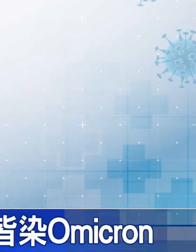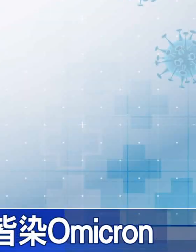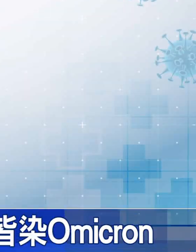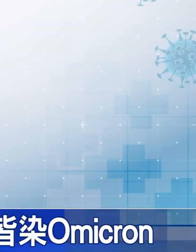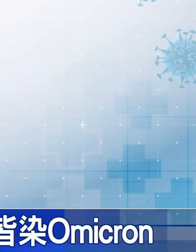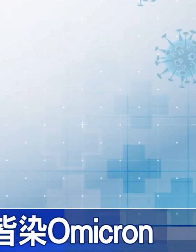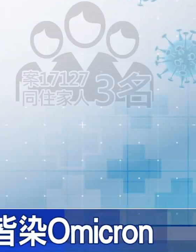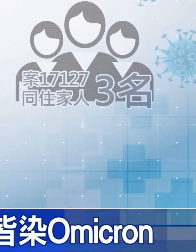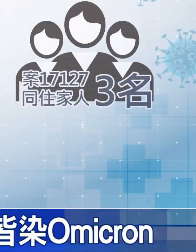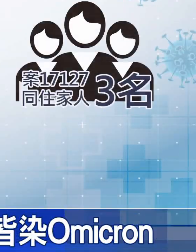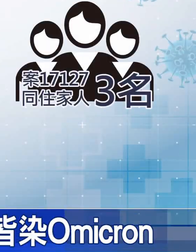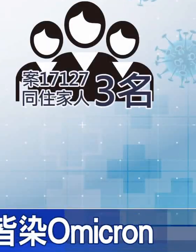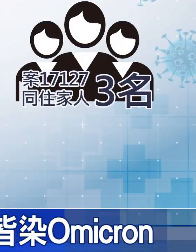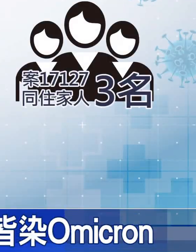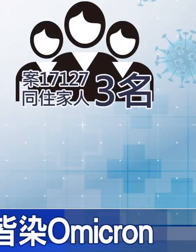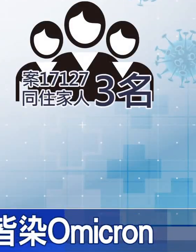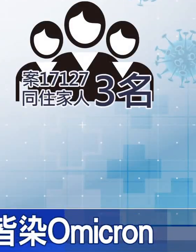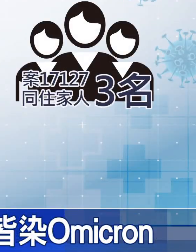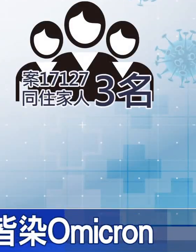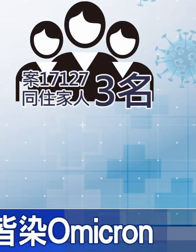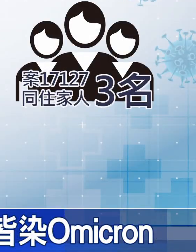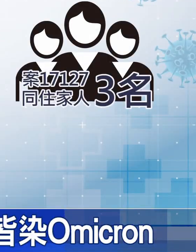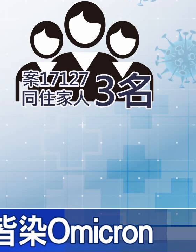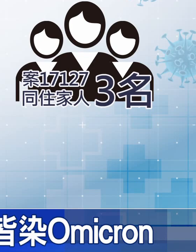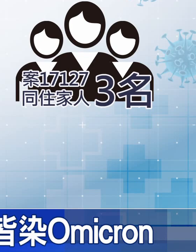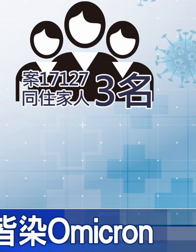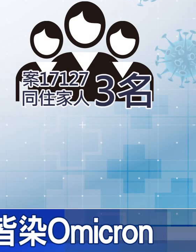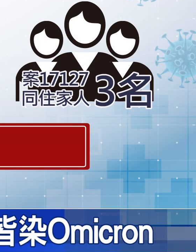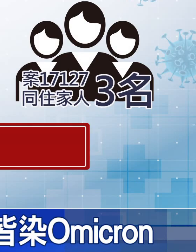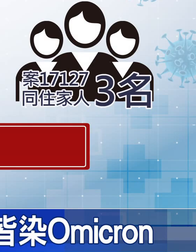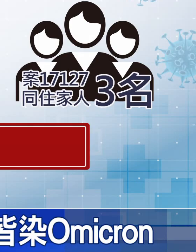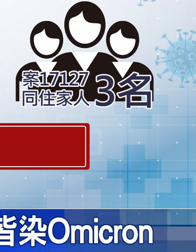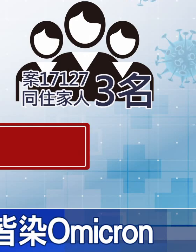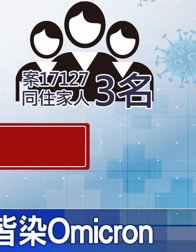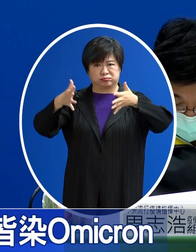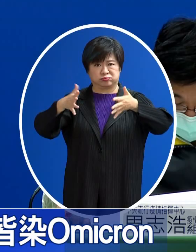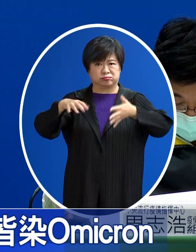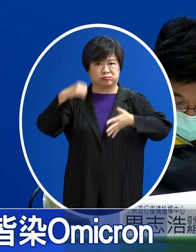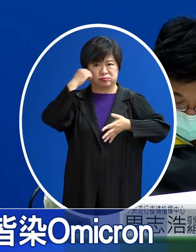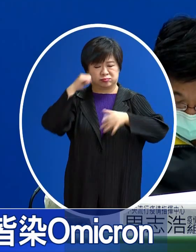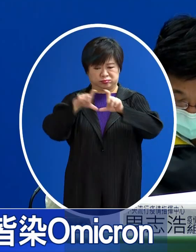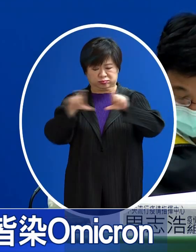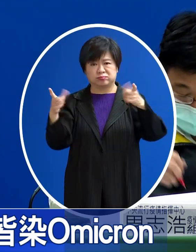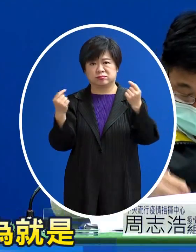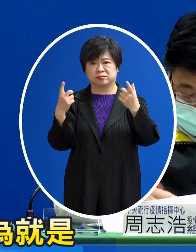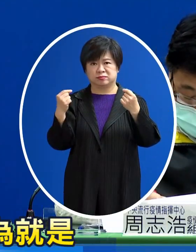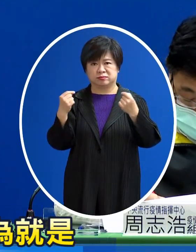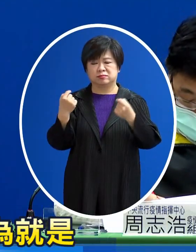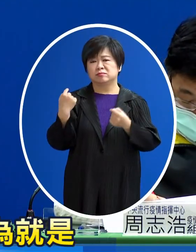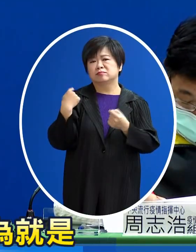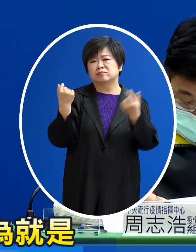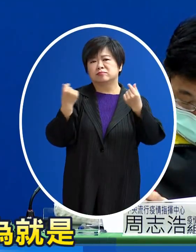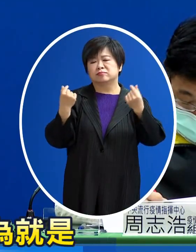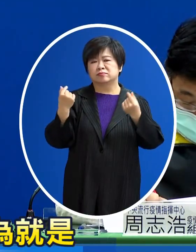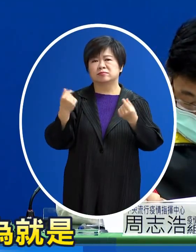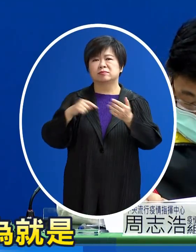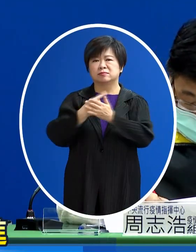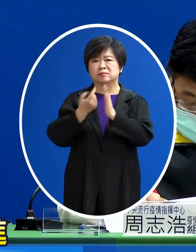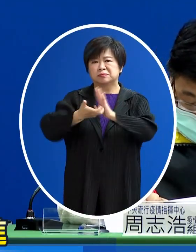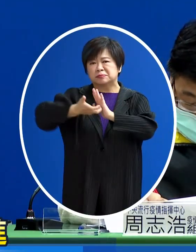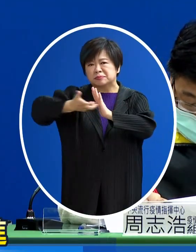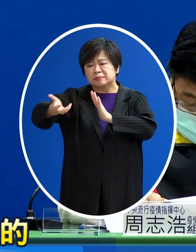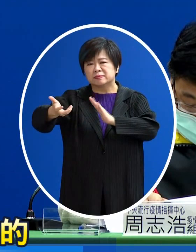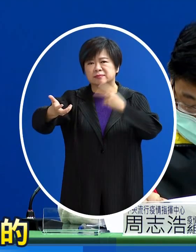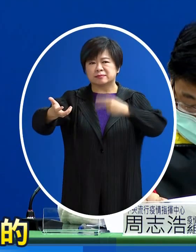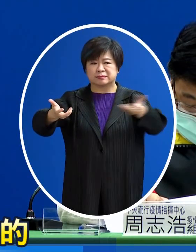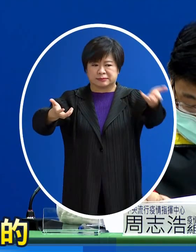层旅客、饭店员工，还有病患的同住家人 ，PCR 采检都是阴性。 卫生局会采取的作为就是只出不进。那